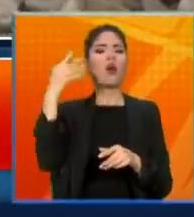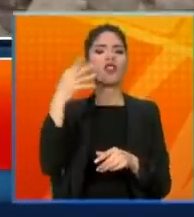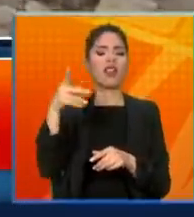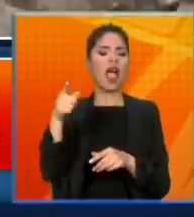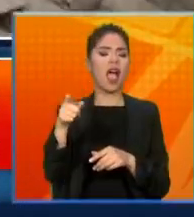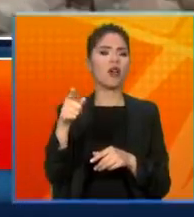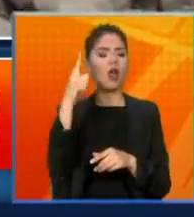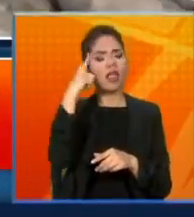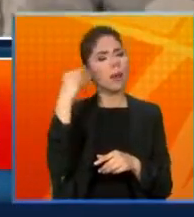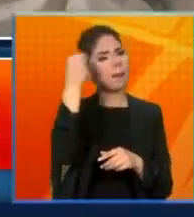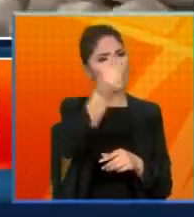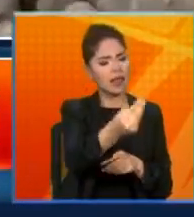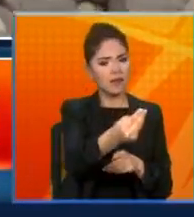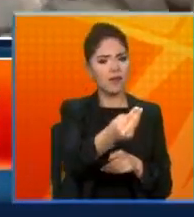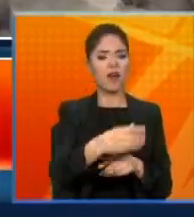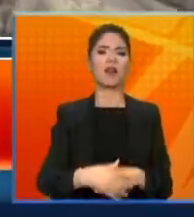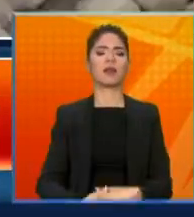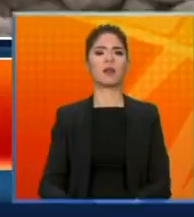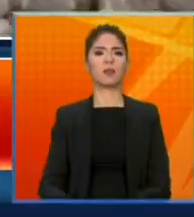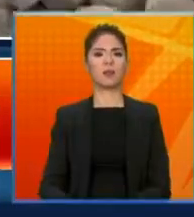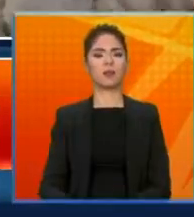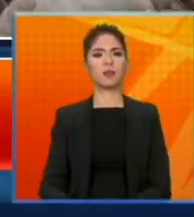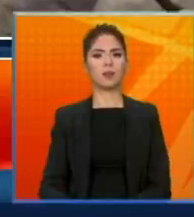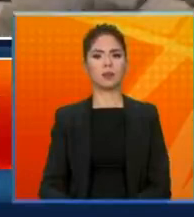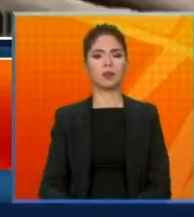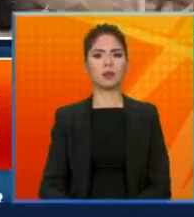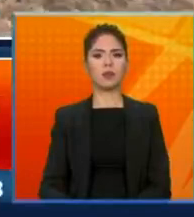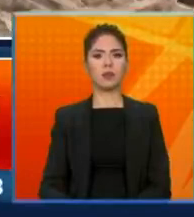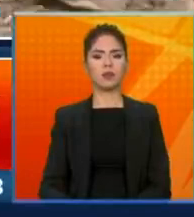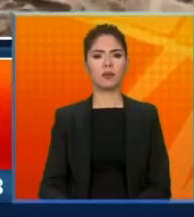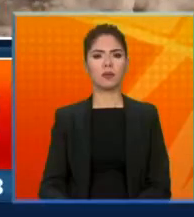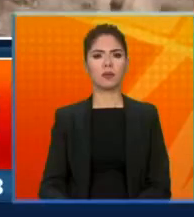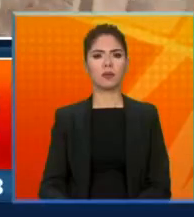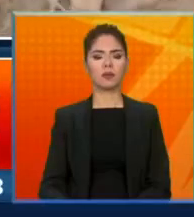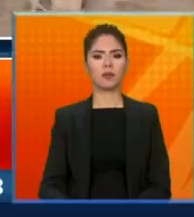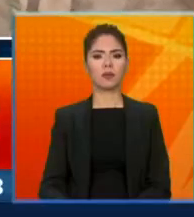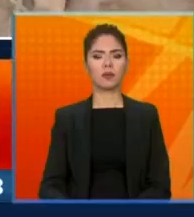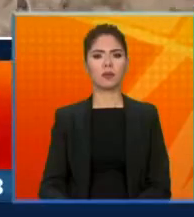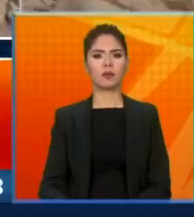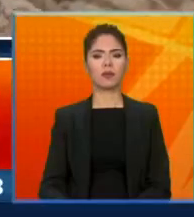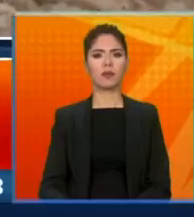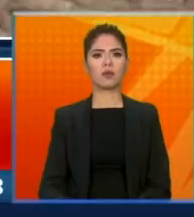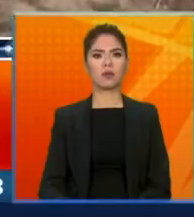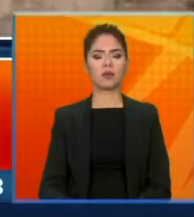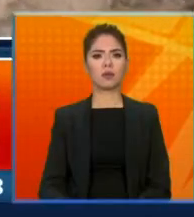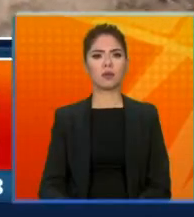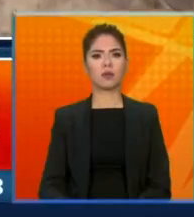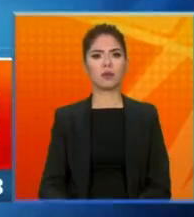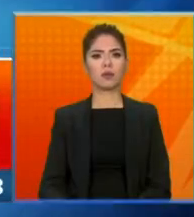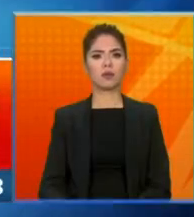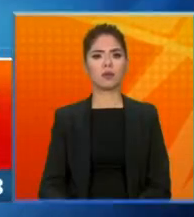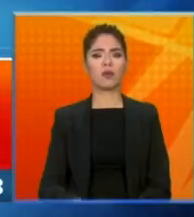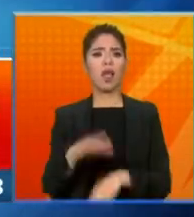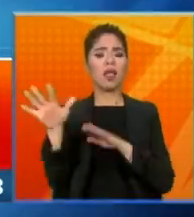verdi. Sayın Cumhurbaşkanımızın talimatı, yani vatandaşımızın yalnız bırakılmaması ve deprem yaralarının sarılmasına